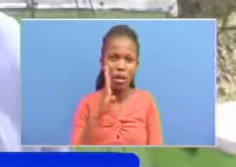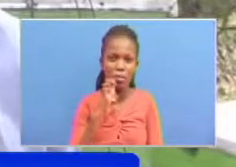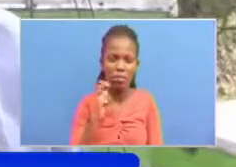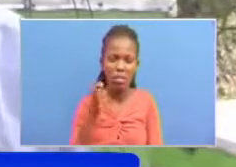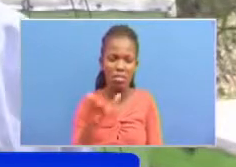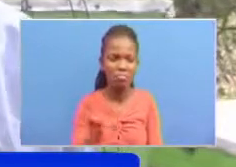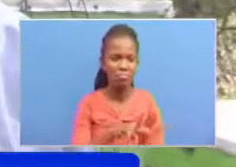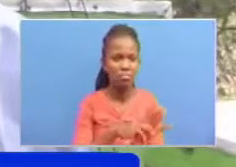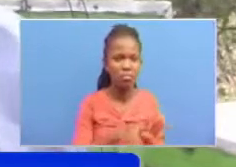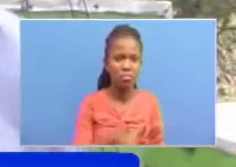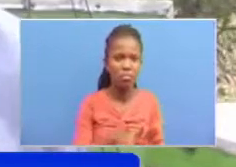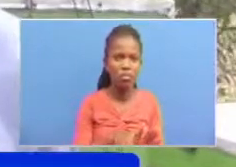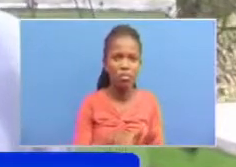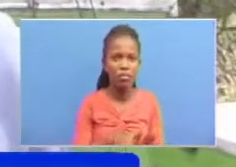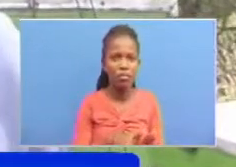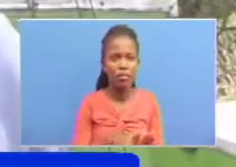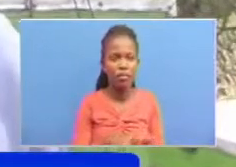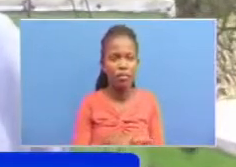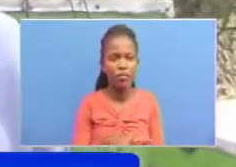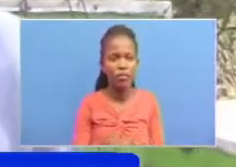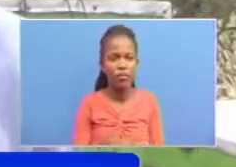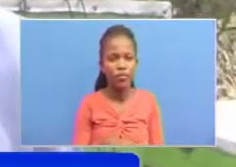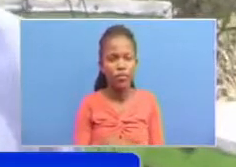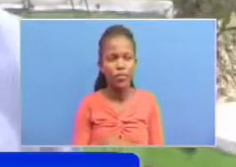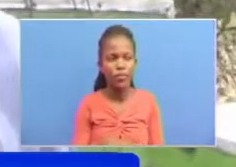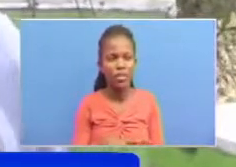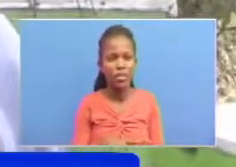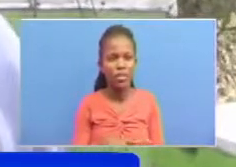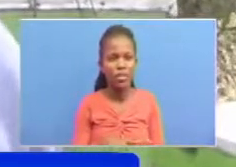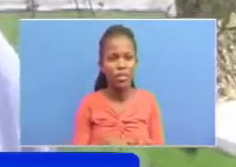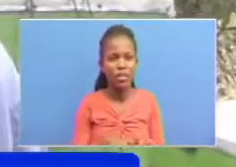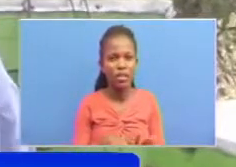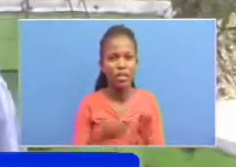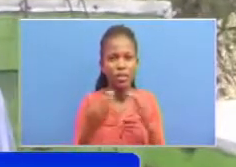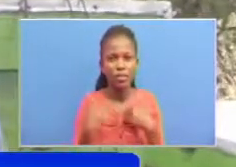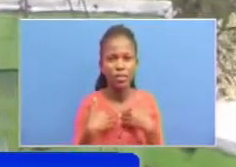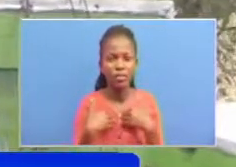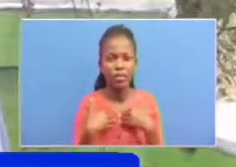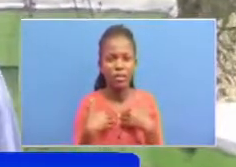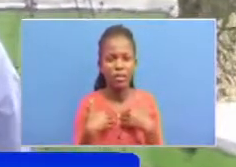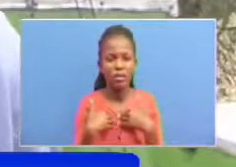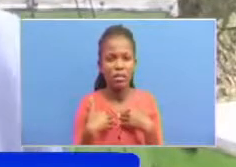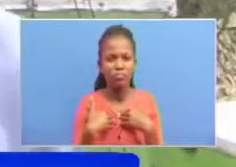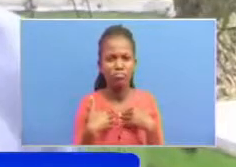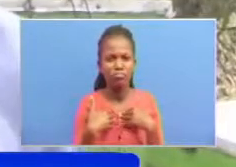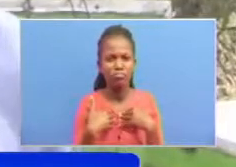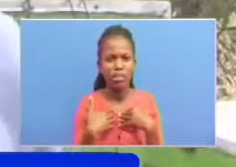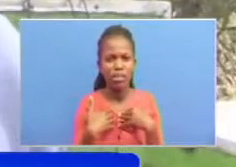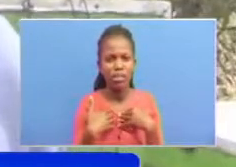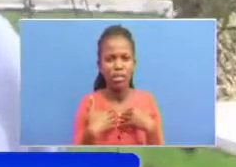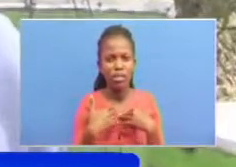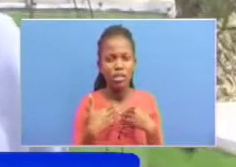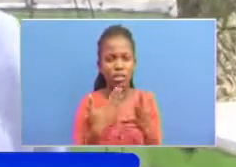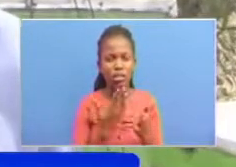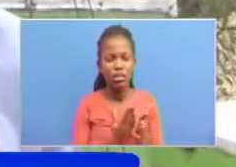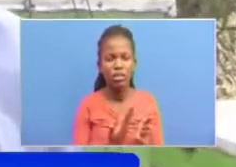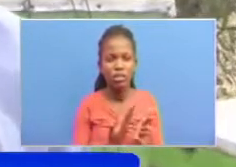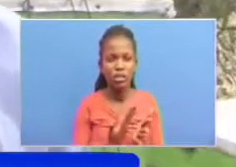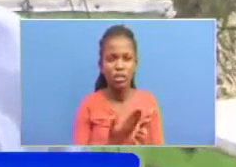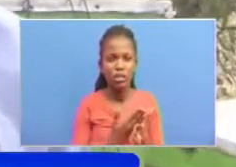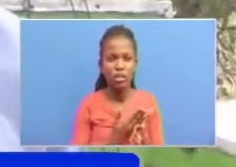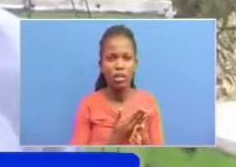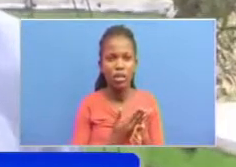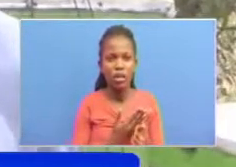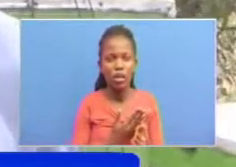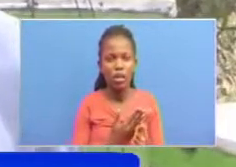na masoso kana mupoa. Nga kuluta miatu isu na yo ivinda na kuluta